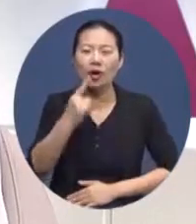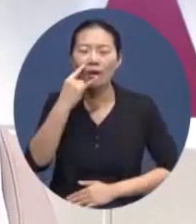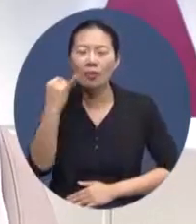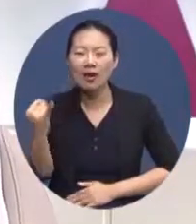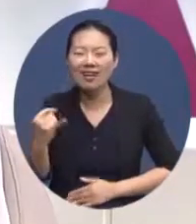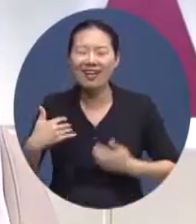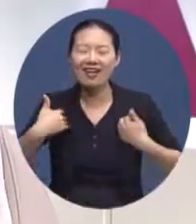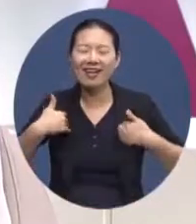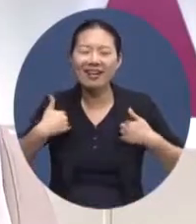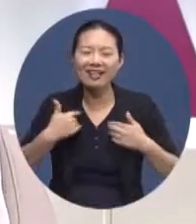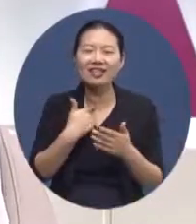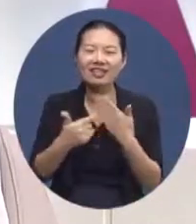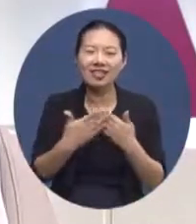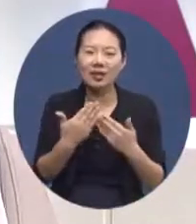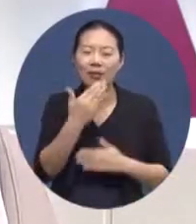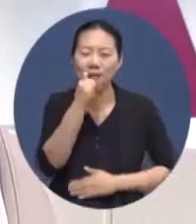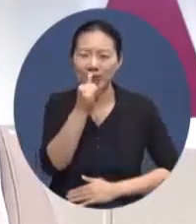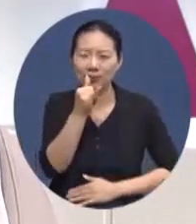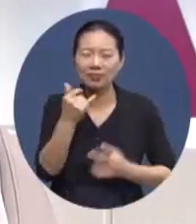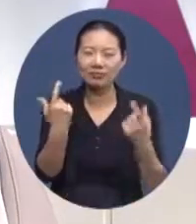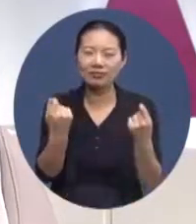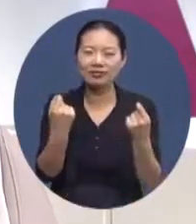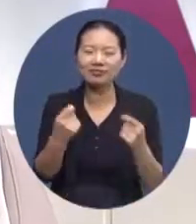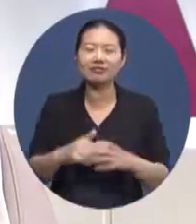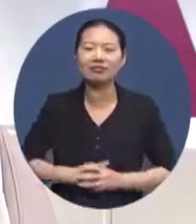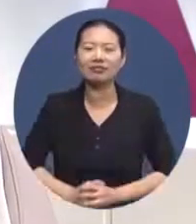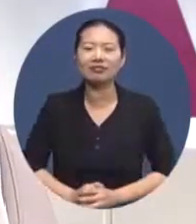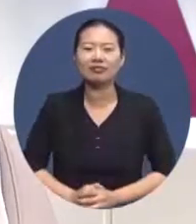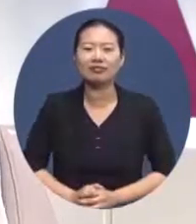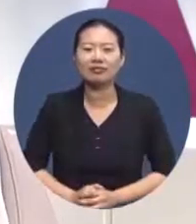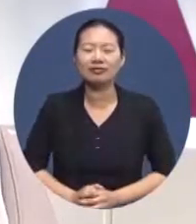엄마하고 아주 즐거운 경험을 했던 것으로 기억되게 그렇게 좀 애써주세요.